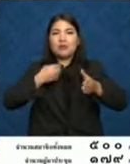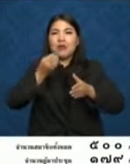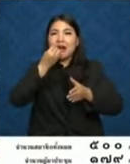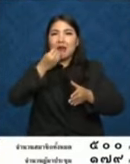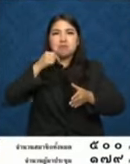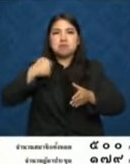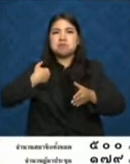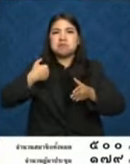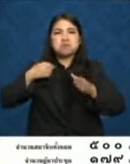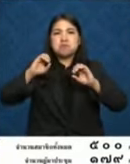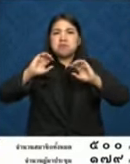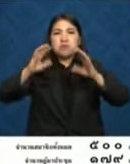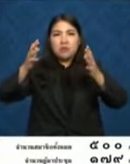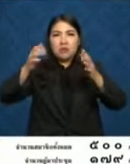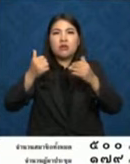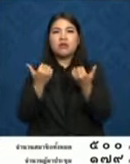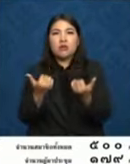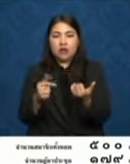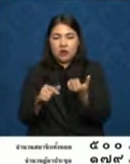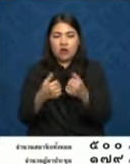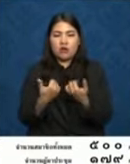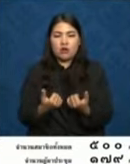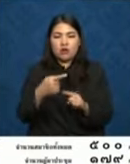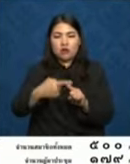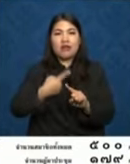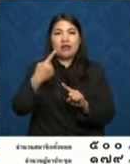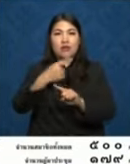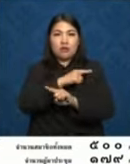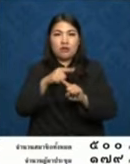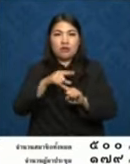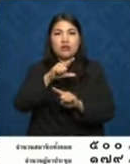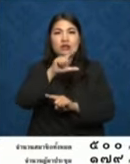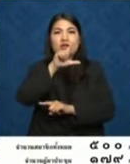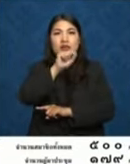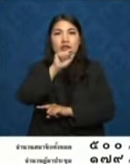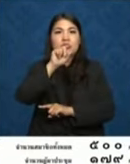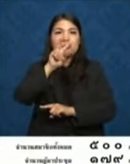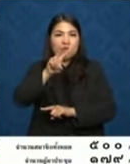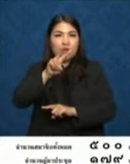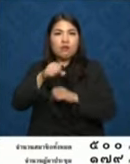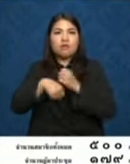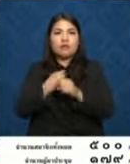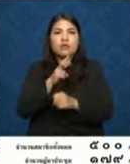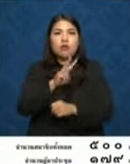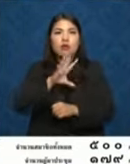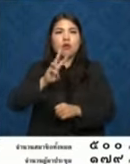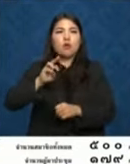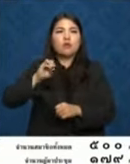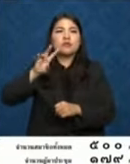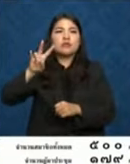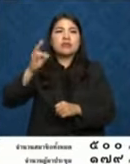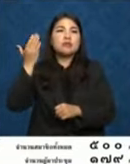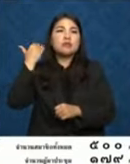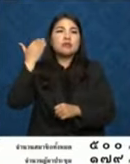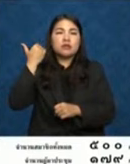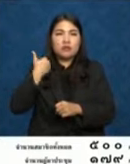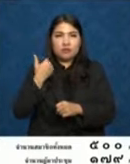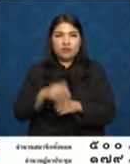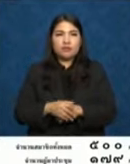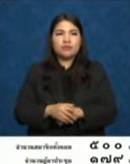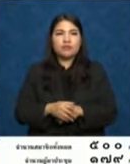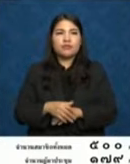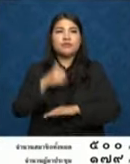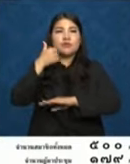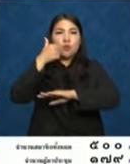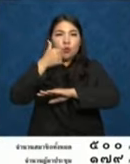ายังขาดโรงอาหารในวันที่22มกราคม67ที่ผ่านมาครับท่านรัฐมนตรีสุรศักดิ์พันเจริญ